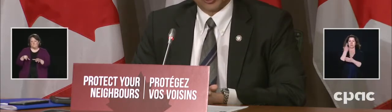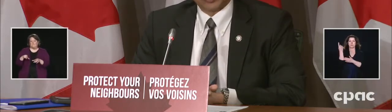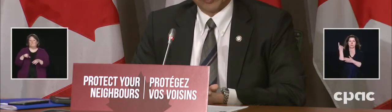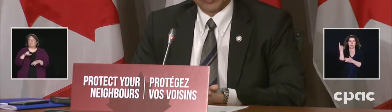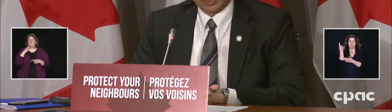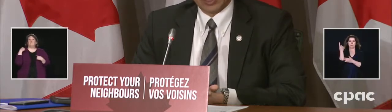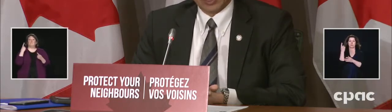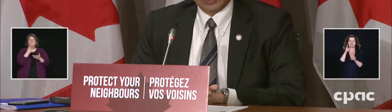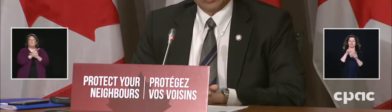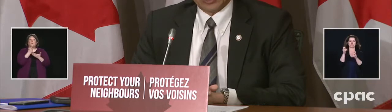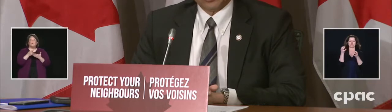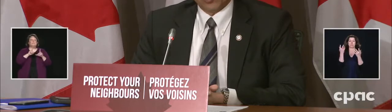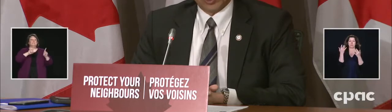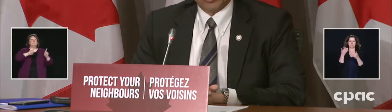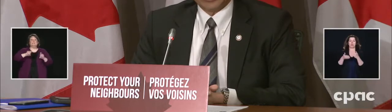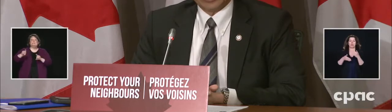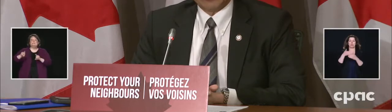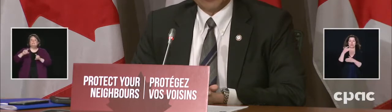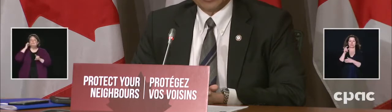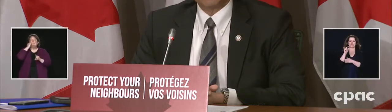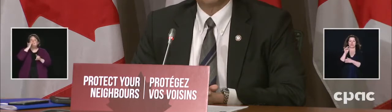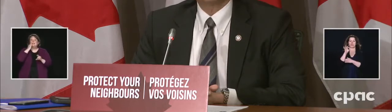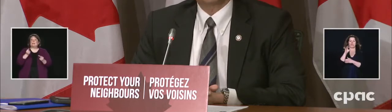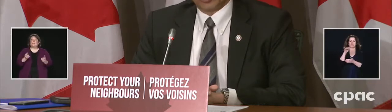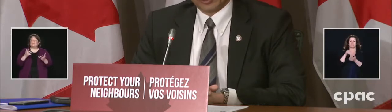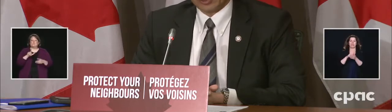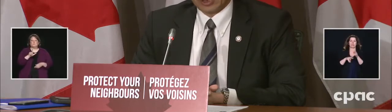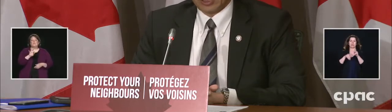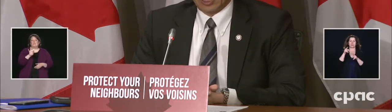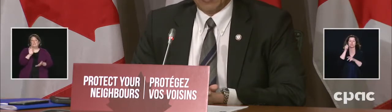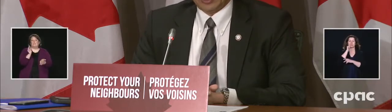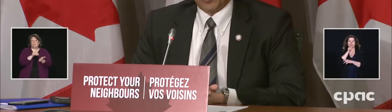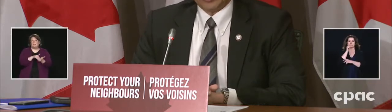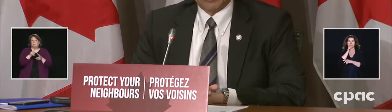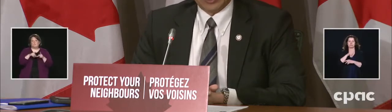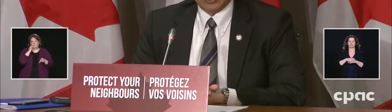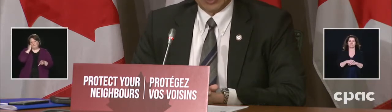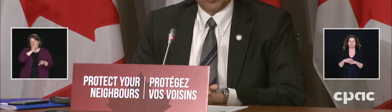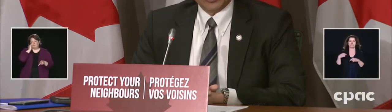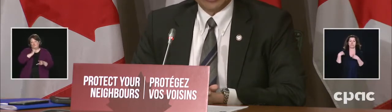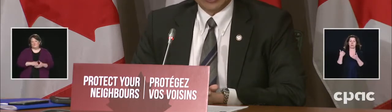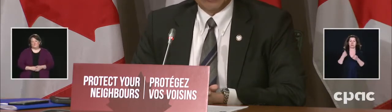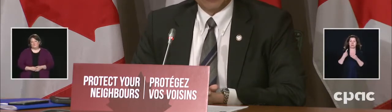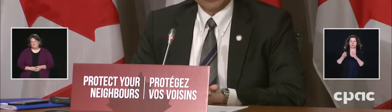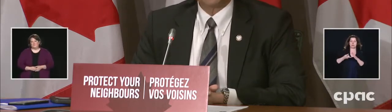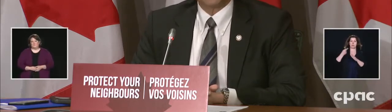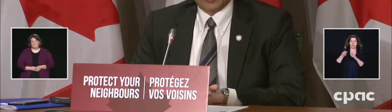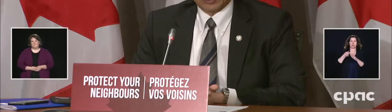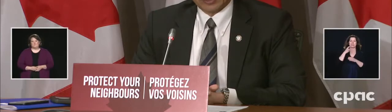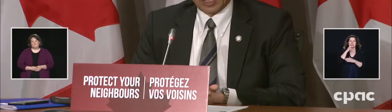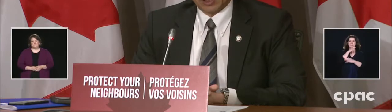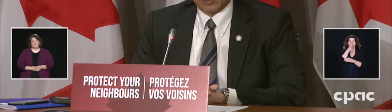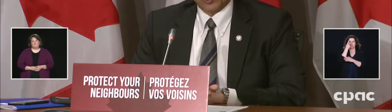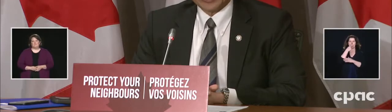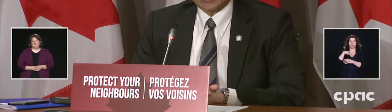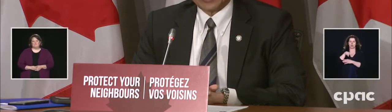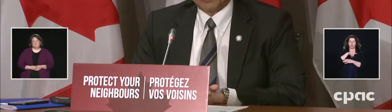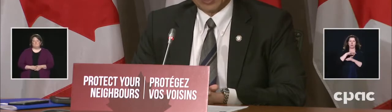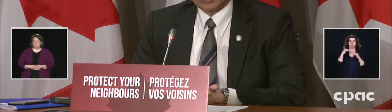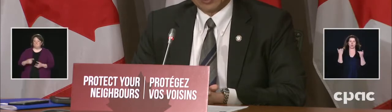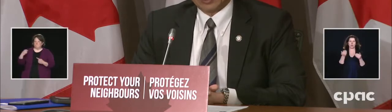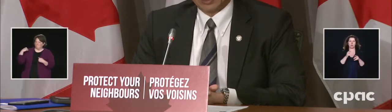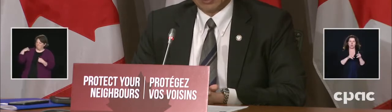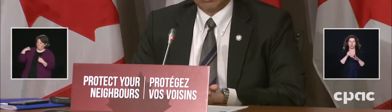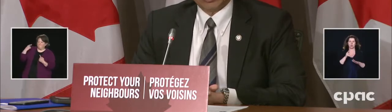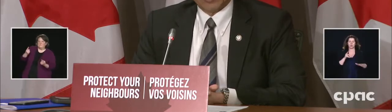par jour. Ces derniers mois ont été difficiles pour nous tous, mais la pandémie a posé des défis supplémentaires pour